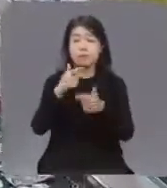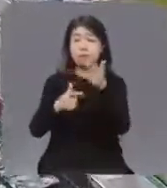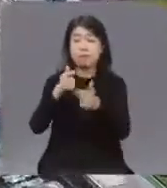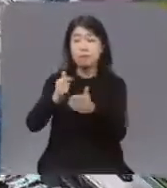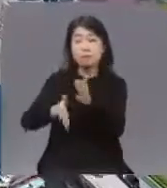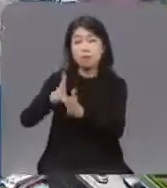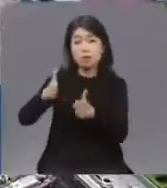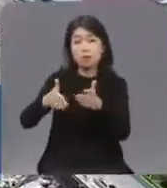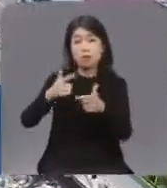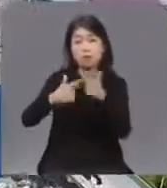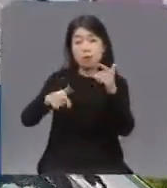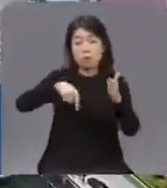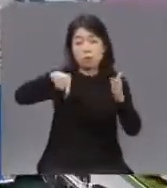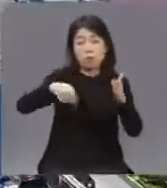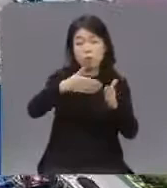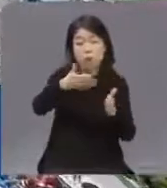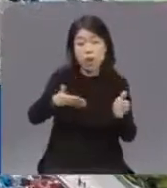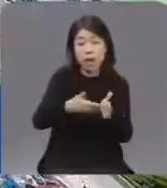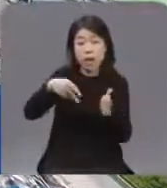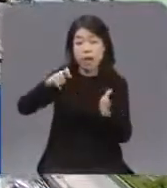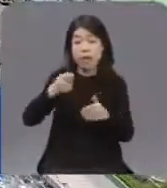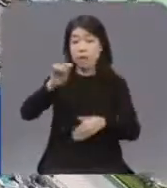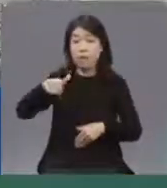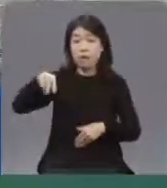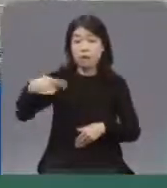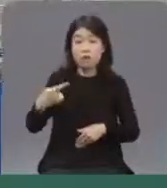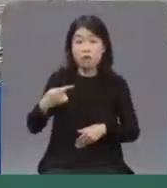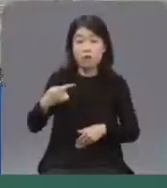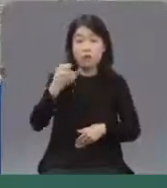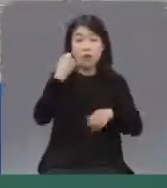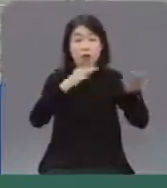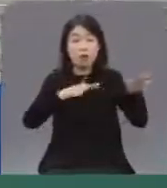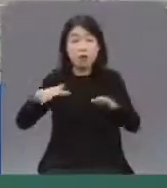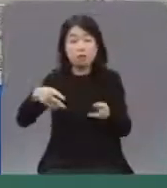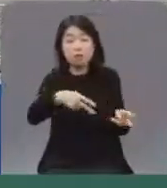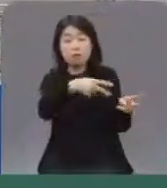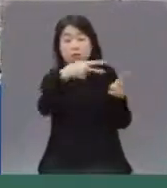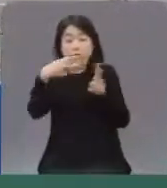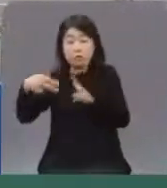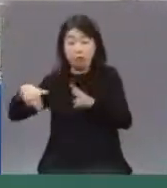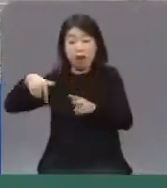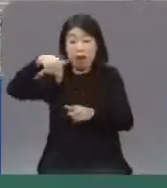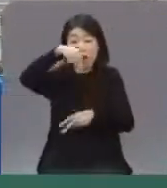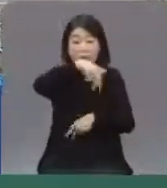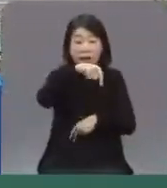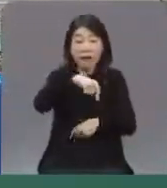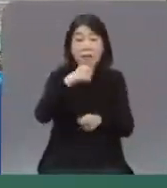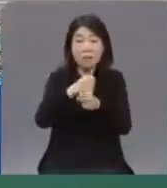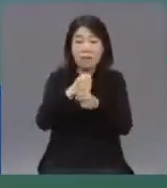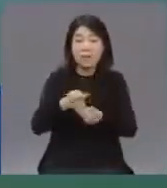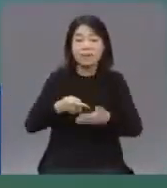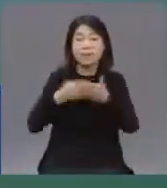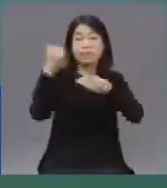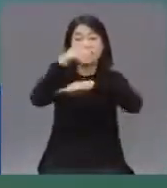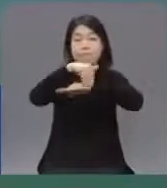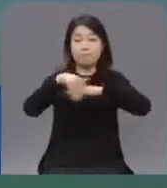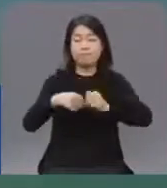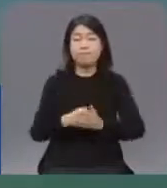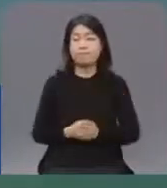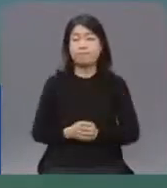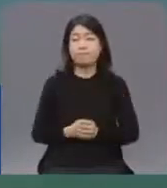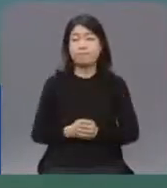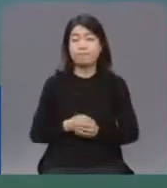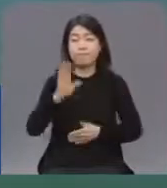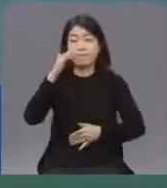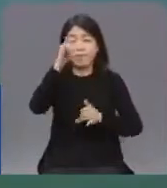목포시가 목포 내항과 사막도를 해상보행교로 연결하는 다층 사막아트교 설치를 추진합니다. 목포시는